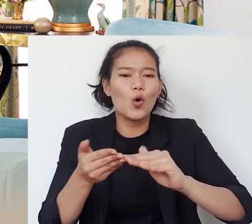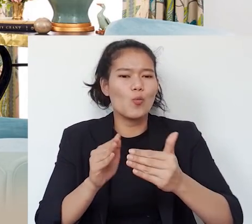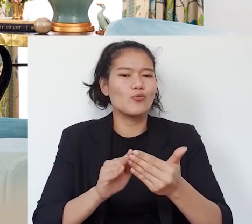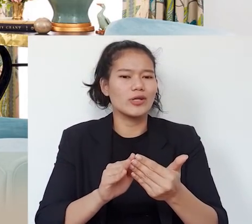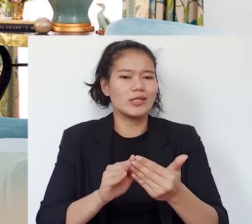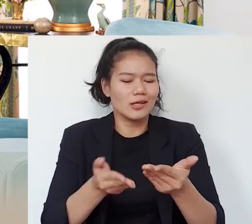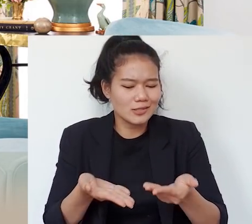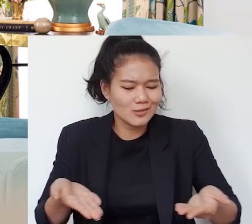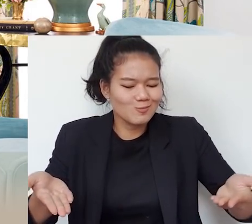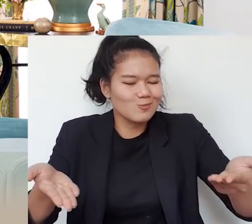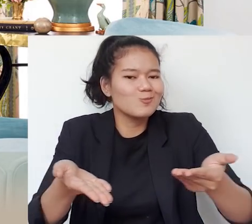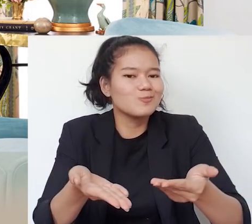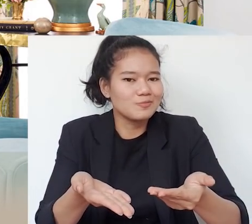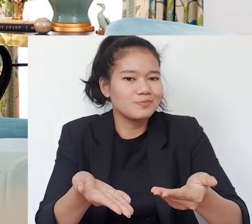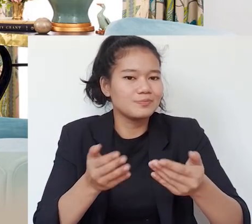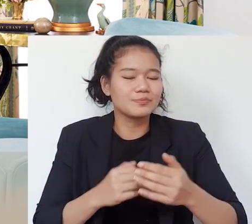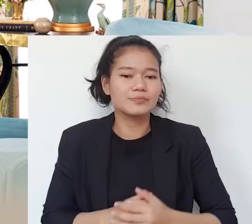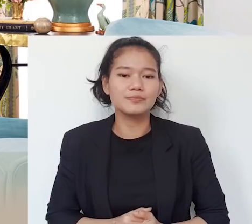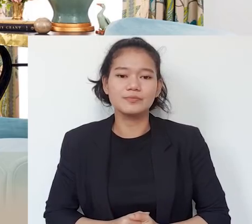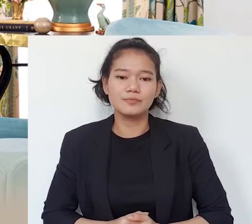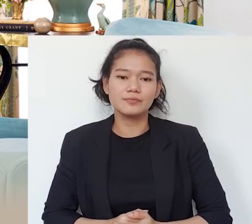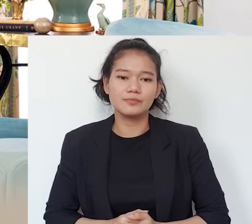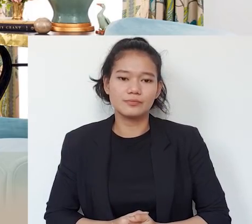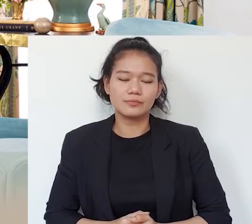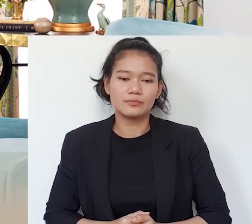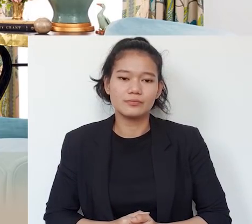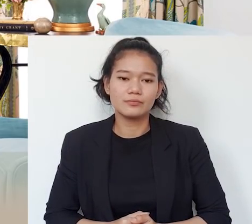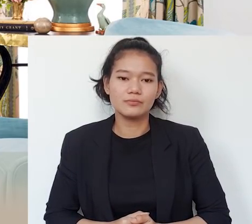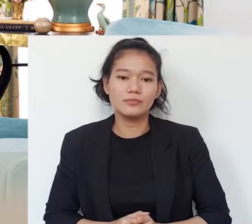membangun komunitas di mana kami berada.